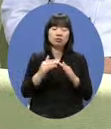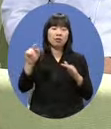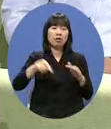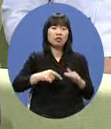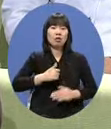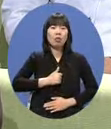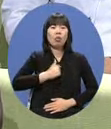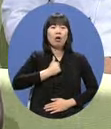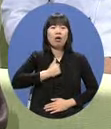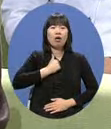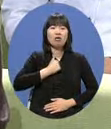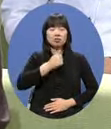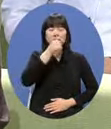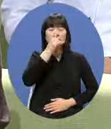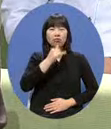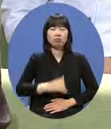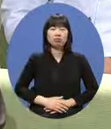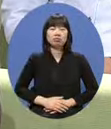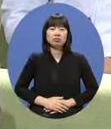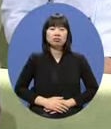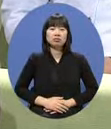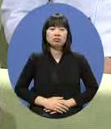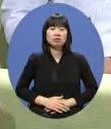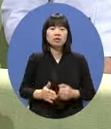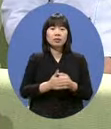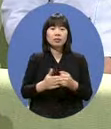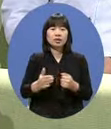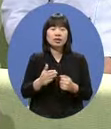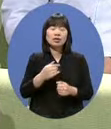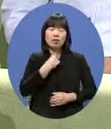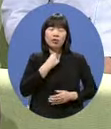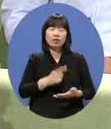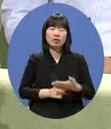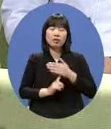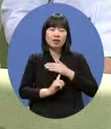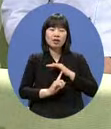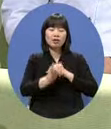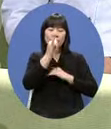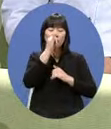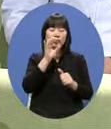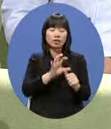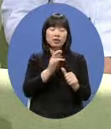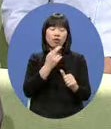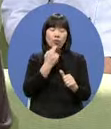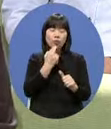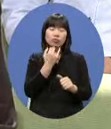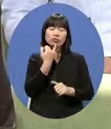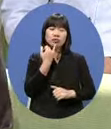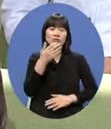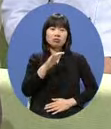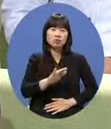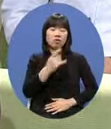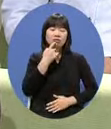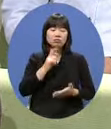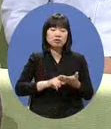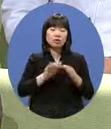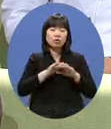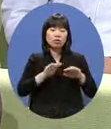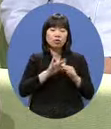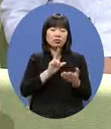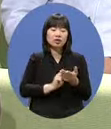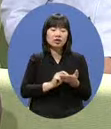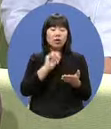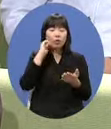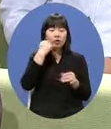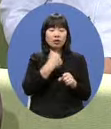화가 난다라는 거예 그죠 풀리지않는 것 때문에 이게 어떤 욕구 좌절이나 야단 맞지 않아도 될 거 혹은 쉽게 풀어나갈 문제들을 다